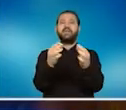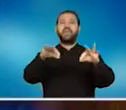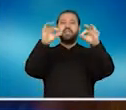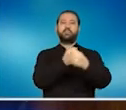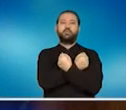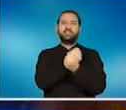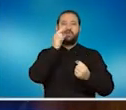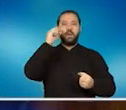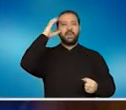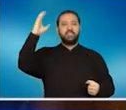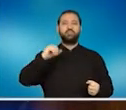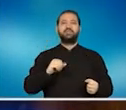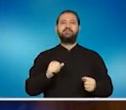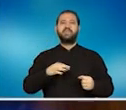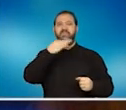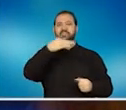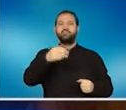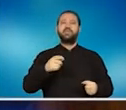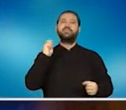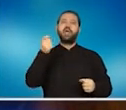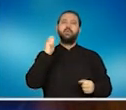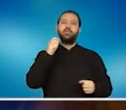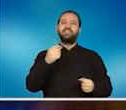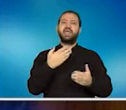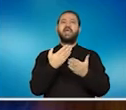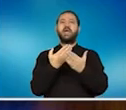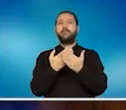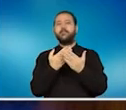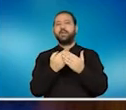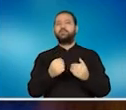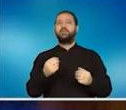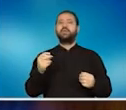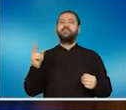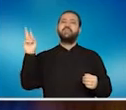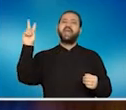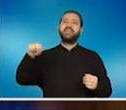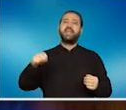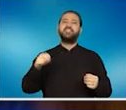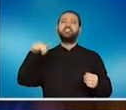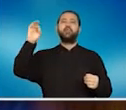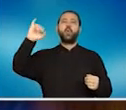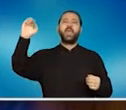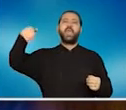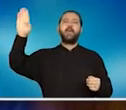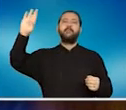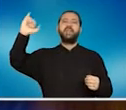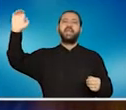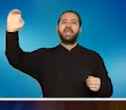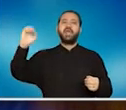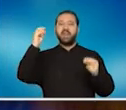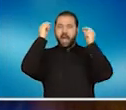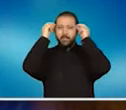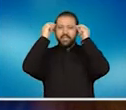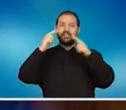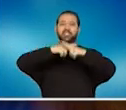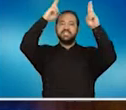Doamnelor, domnilor, bine v-am regăsit! Vă spunem și la mulți ani, fiindcă 30 noiembrie în fiecare an ne amintește